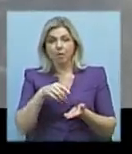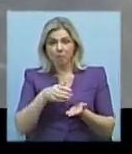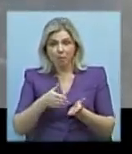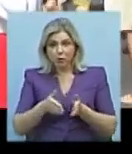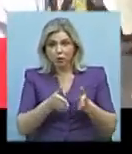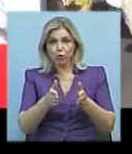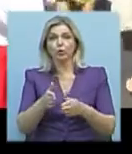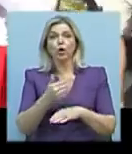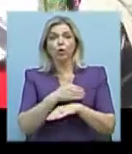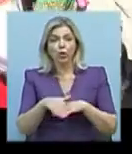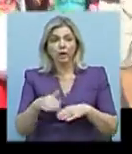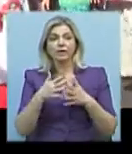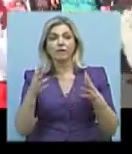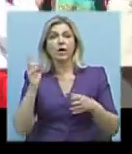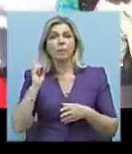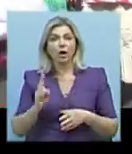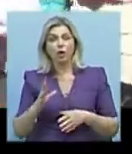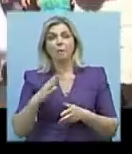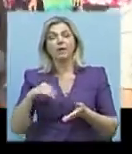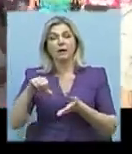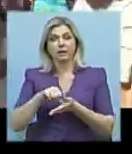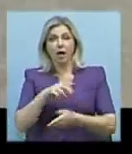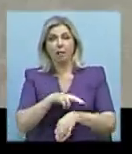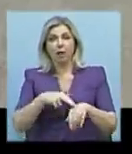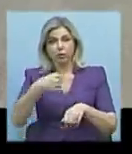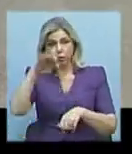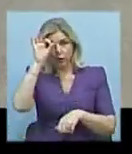Її частково перекривали патрульні, забезпечуючи рух колони.